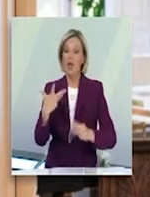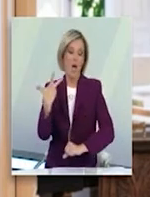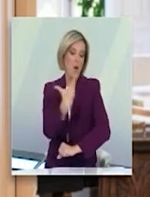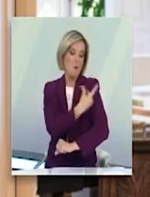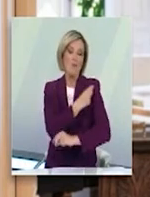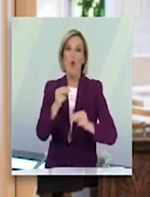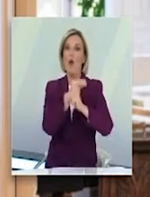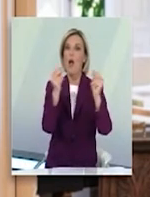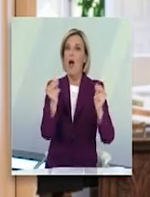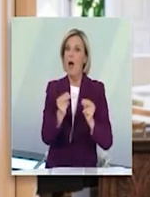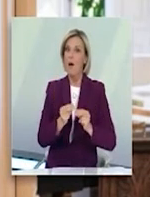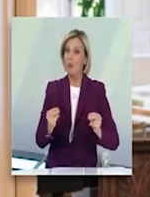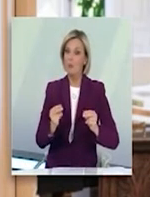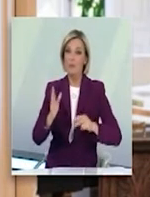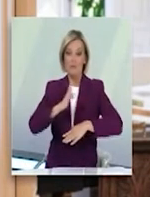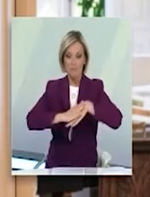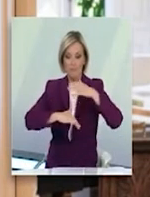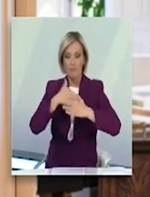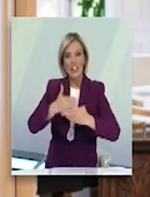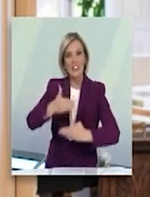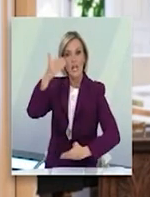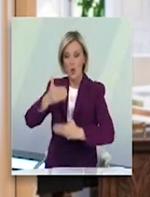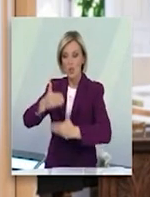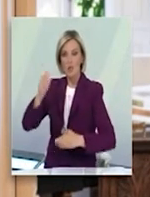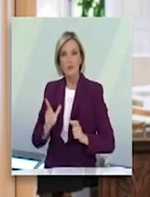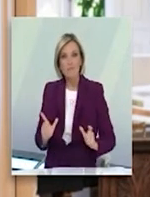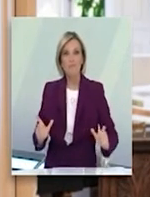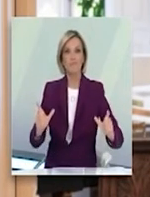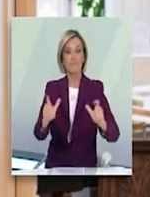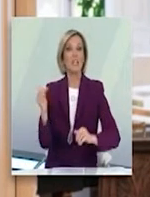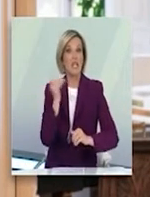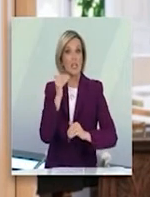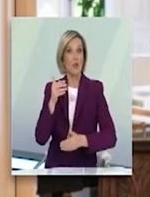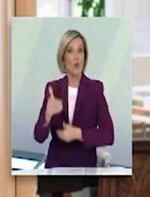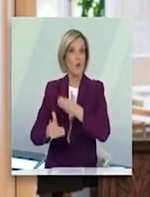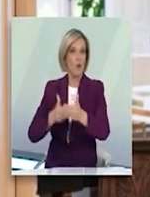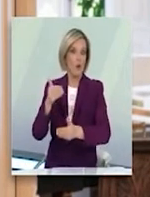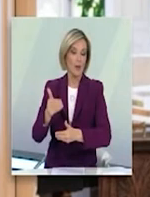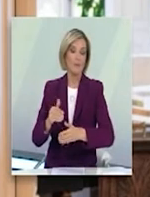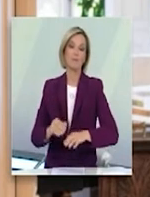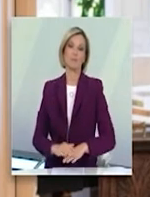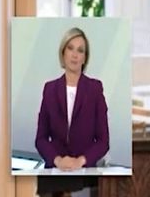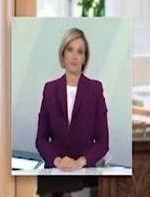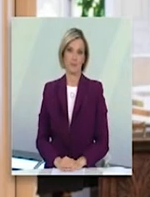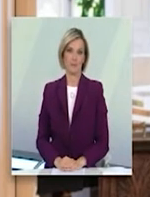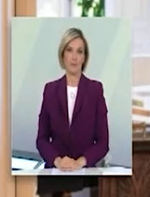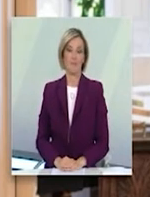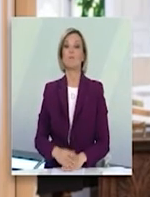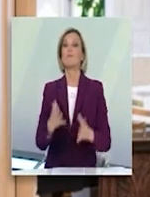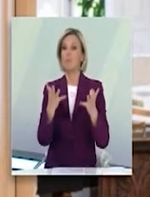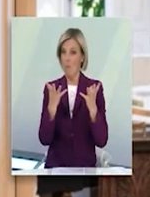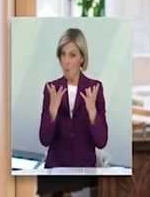και το τείχος ανοσίας χτίζεται με γρήγορους ρυθμούς. Είναι δυστυχώς γεγονός ότι η